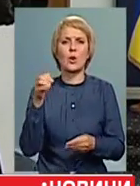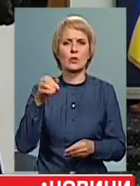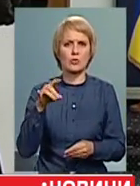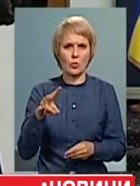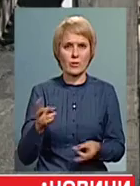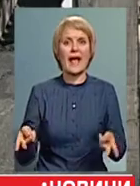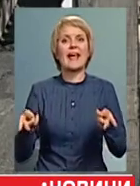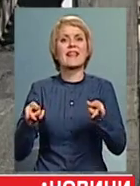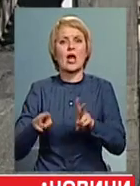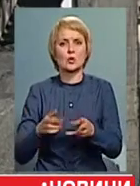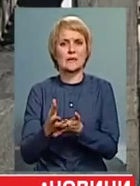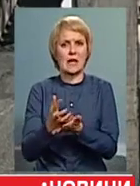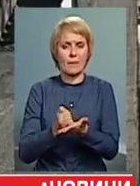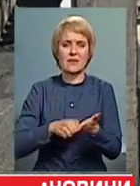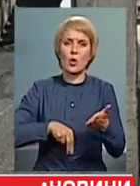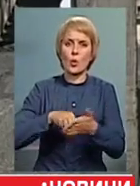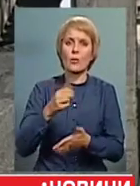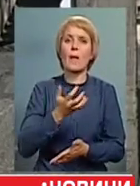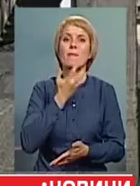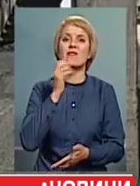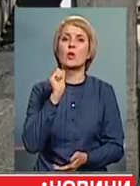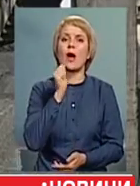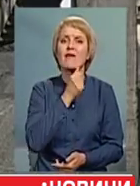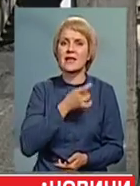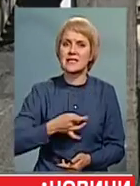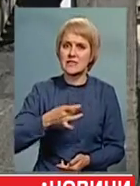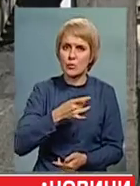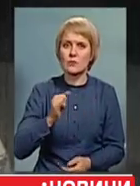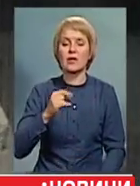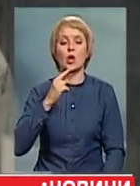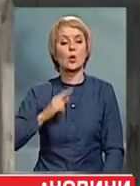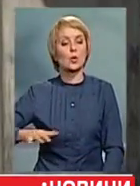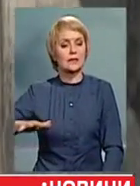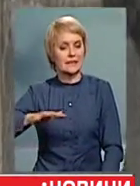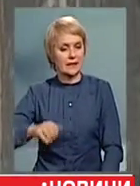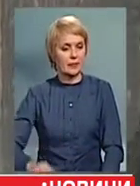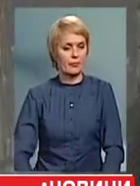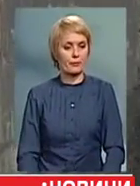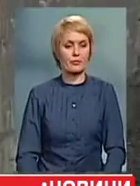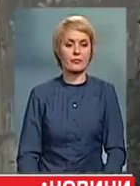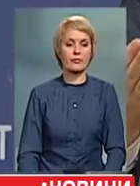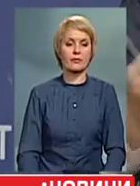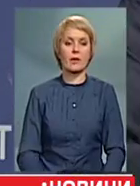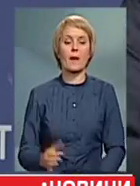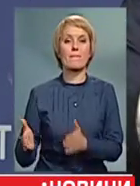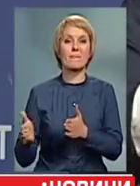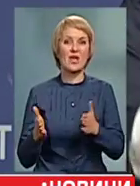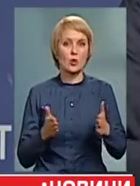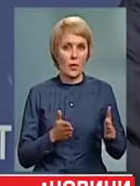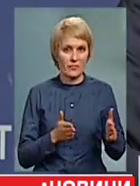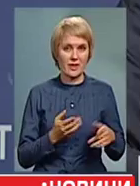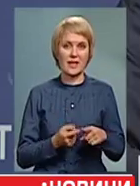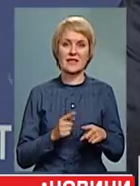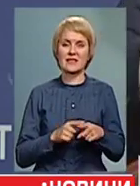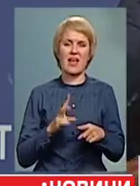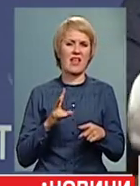Решту запасів, за словами Демчишина, закуплять у Південно-Африканській республіці та Росії. Чи зору підготовки, мені здається, що це,